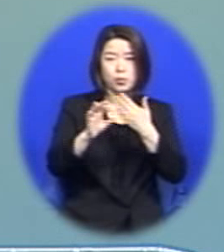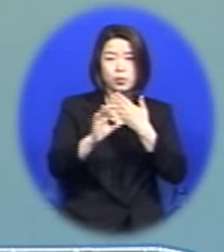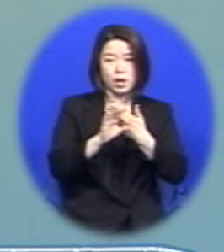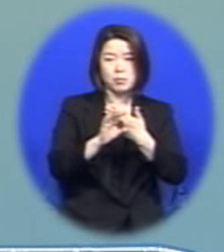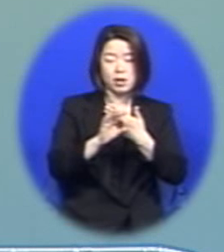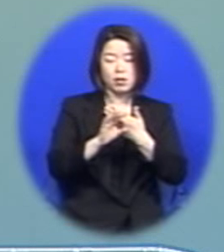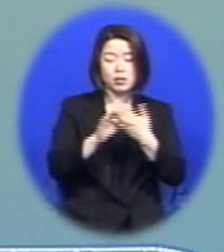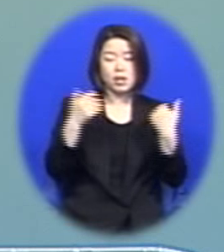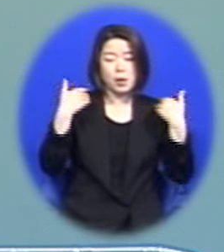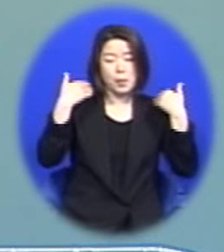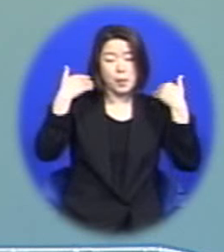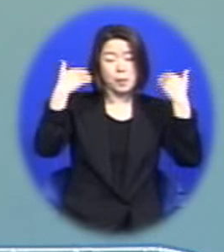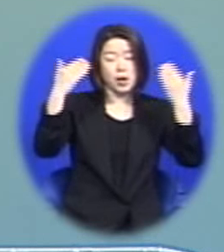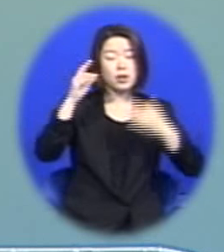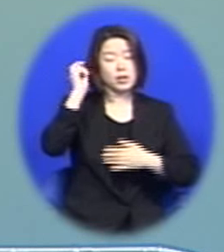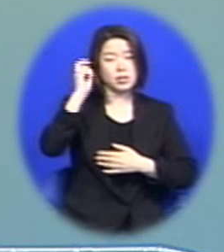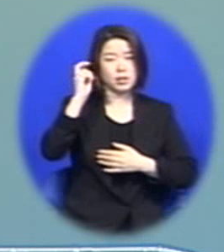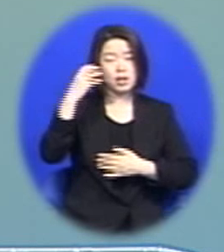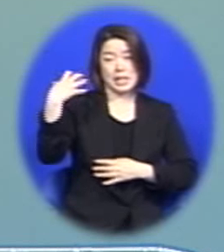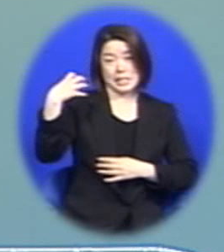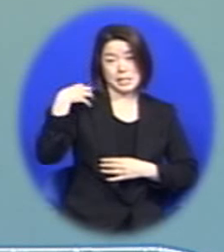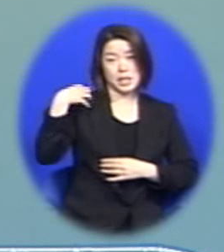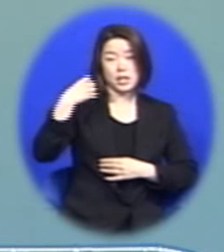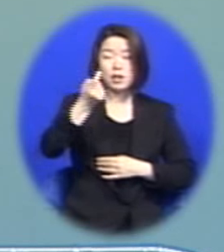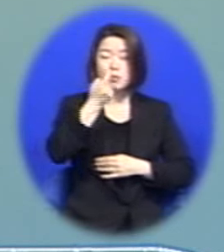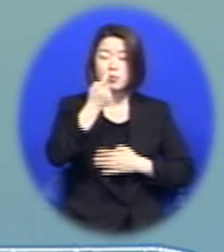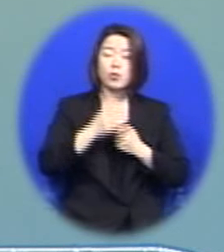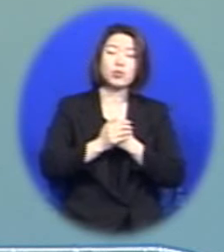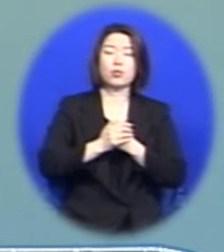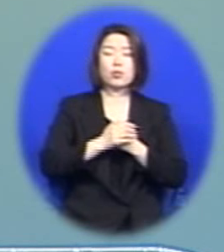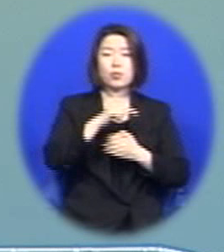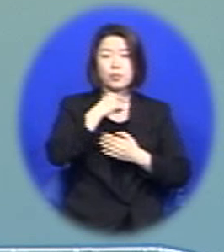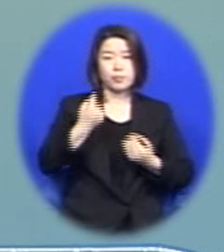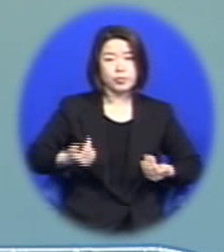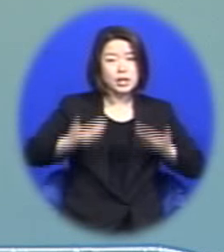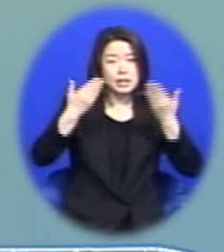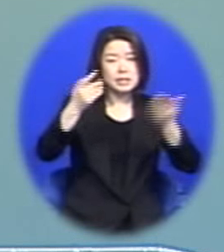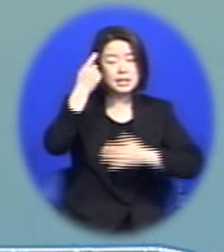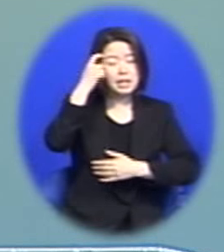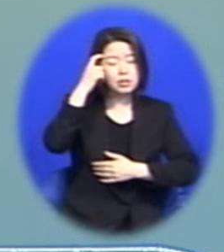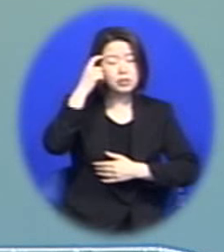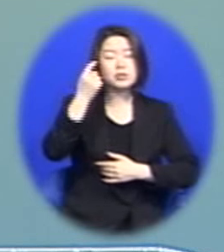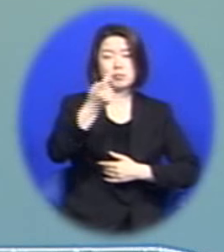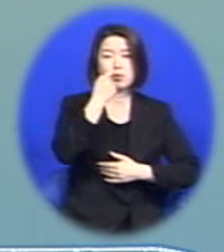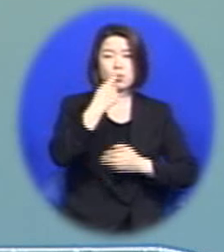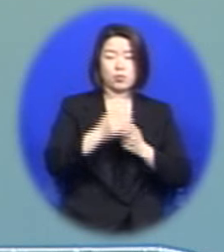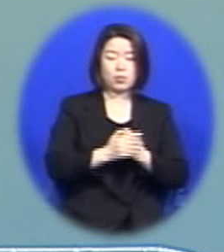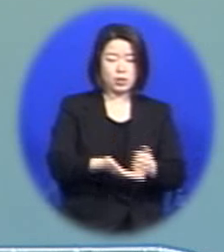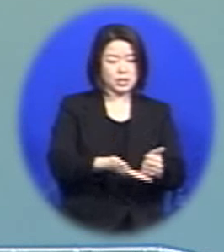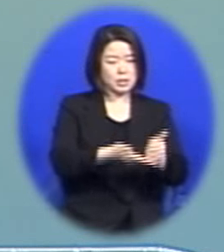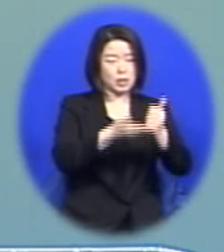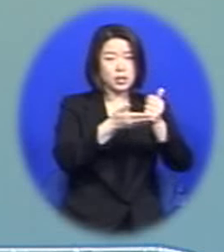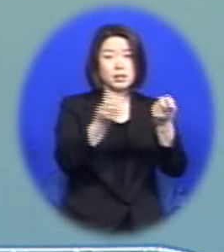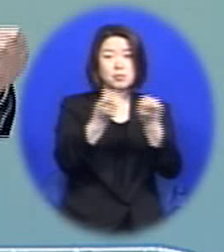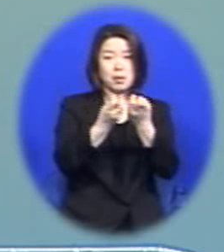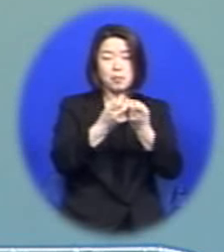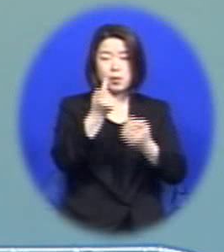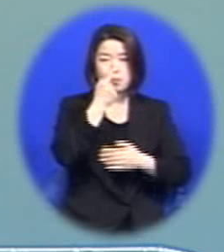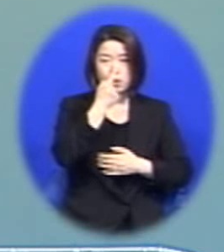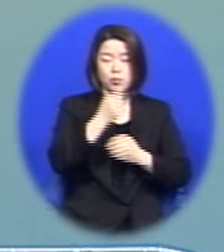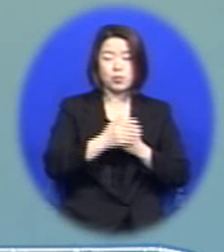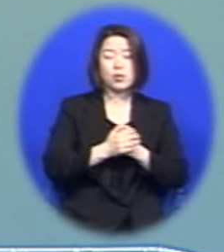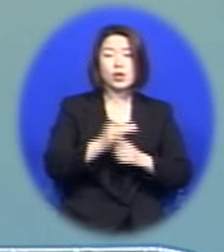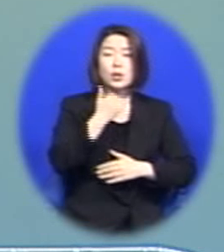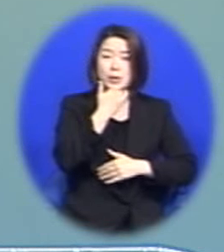거예요 책임감을 배우고 희생 정신을 배우고 섬기는 법을 배우고 기다리는